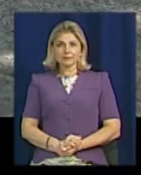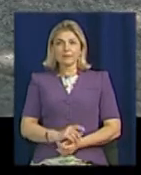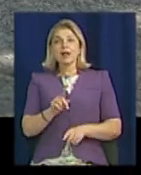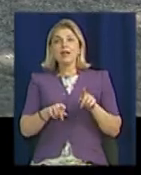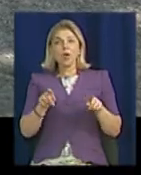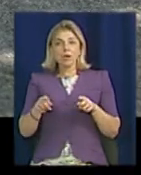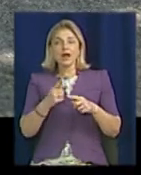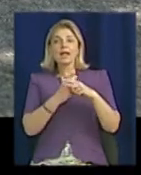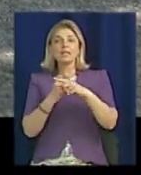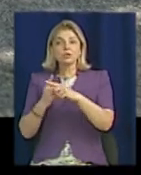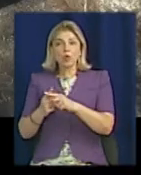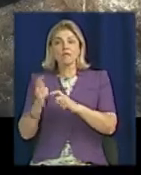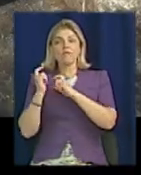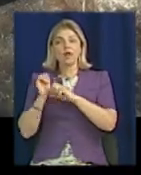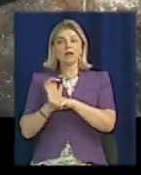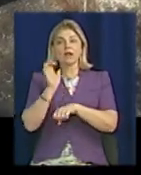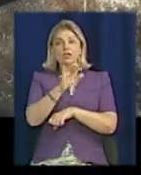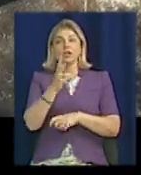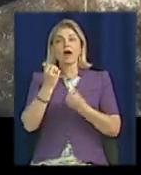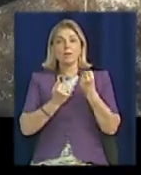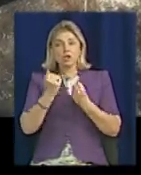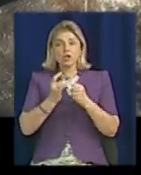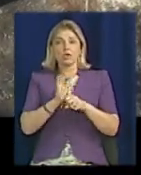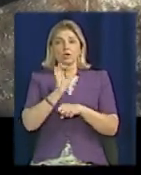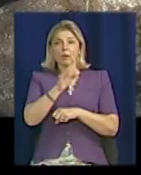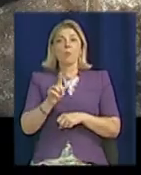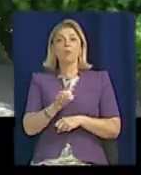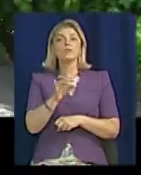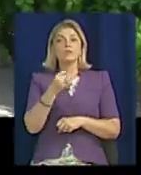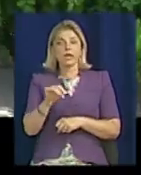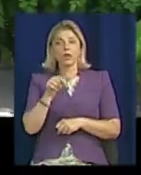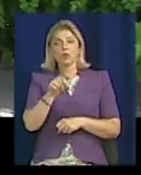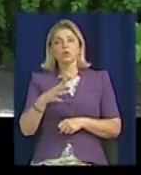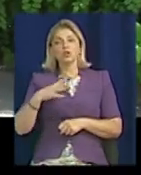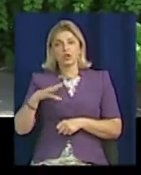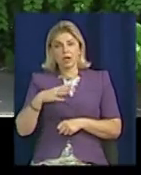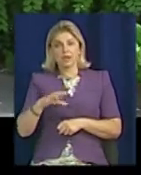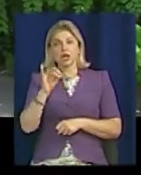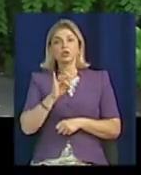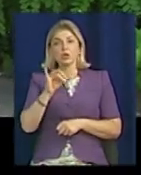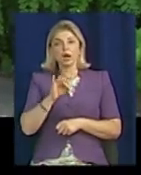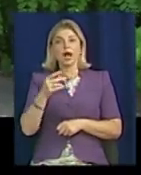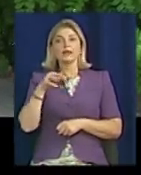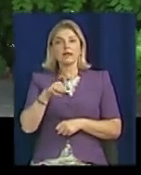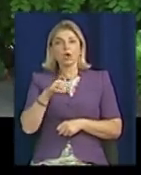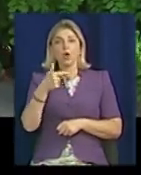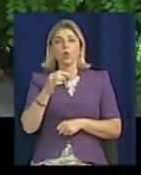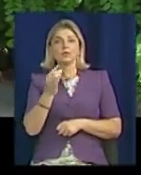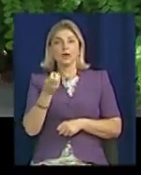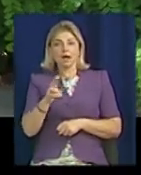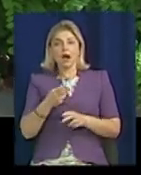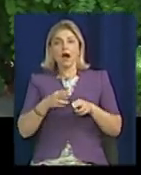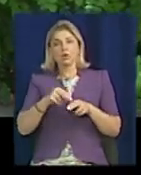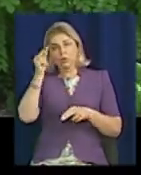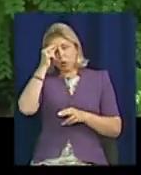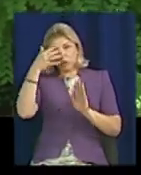Декілька екземплярів хрестів вантажать на машину та везуть до краєзнавчого музею. Тут вже чекає краєзнавець-некрополіст Тетяна Губська, яка досліджує історію